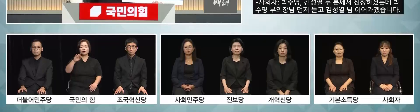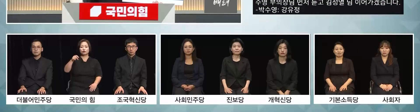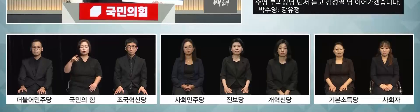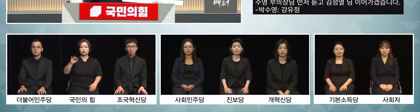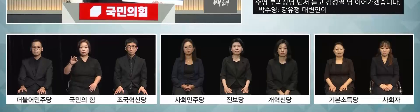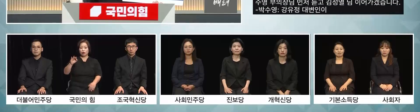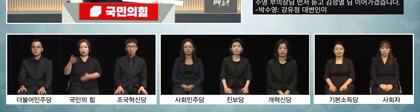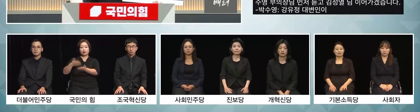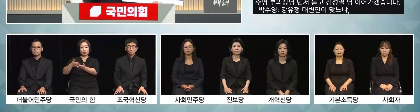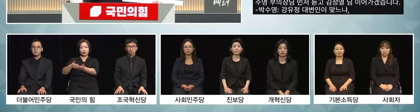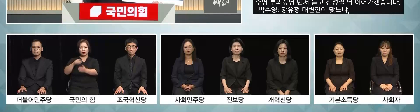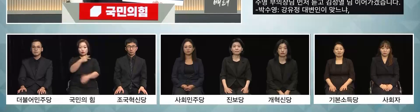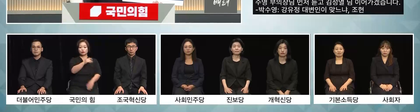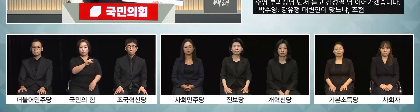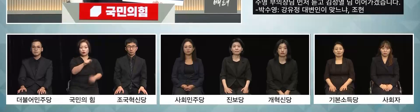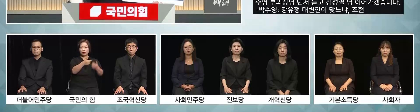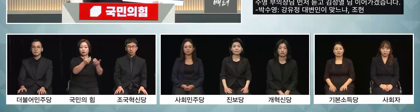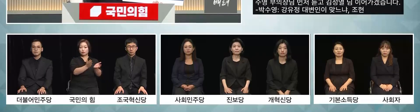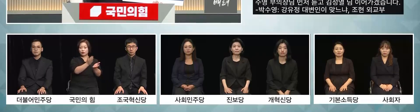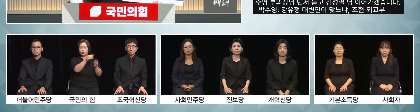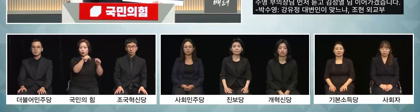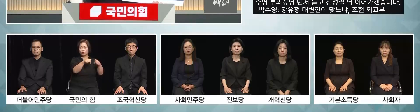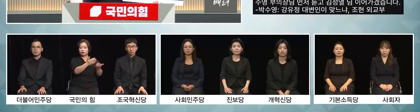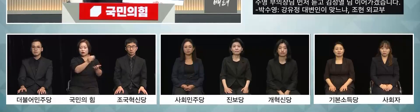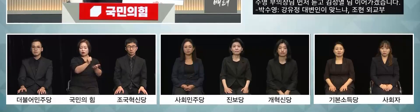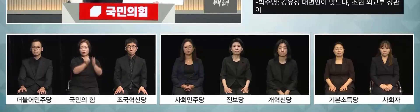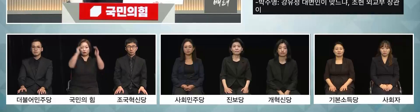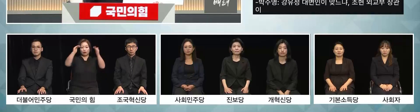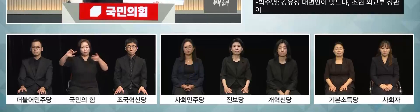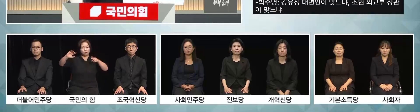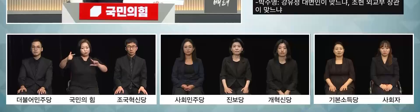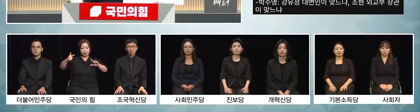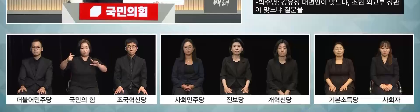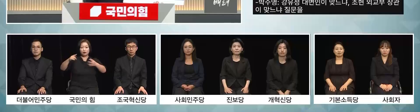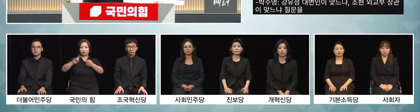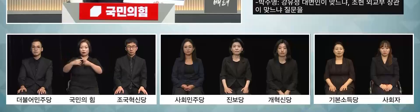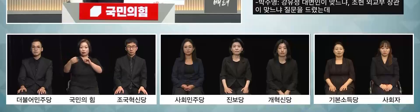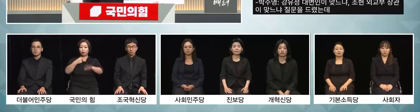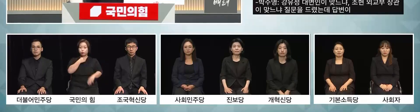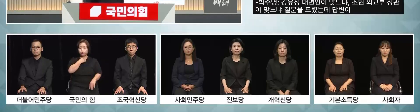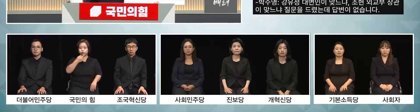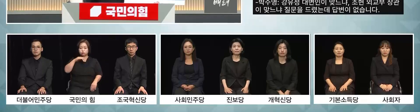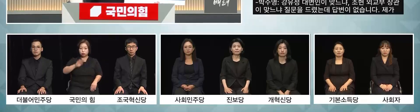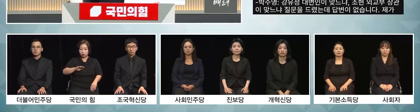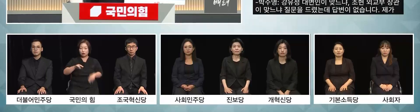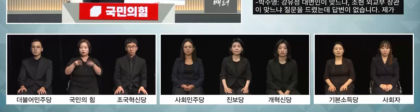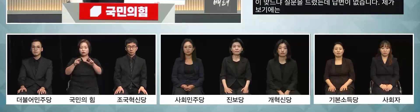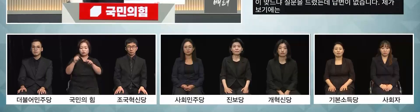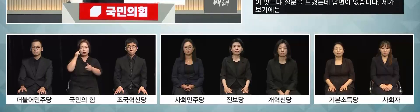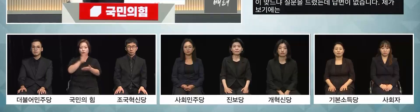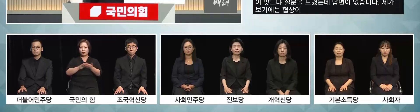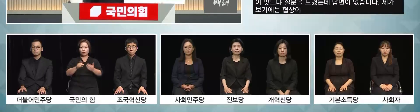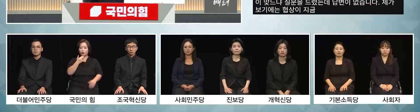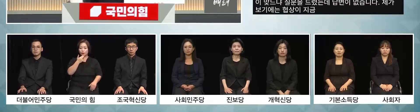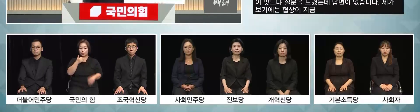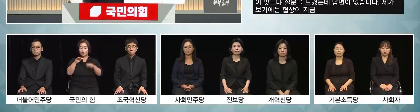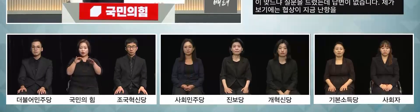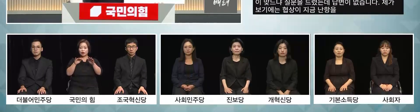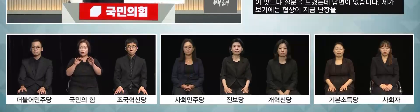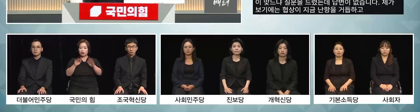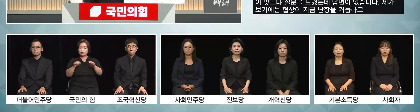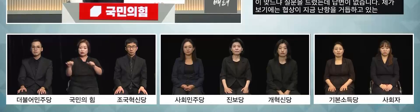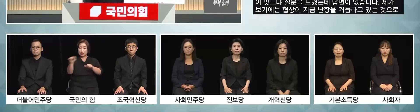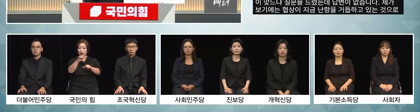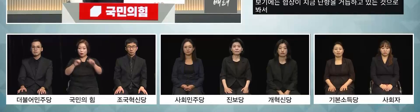맞느냐, 조현 외교부 장관이 맞느냐는 질문을 드렸는데 답변이 없으셨습니다. 제가 보기에는 협상이 지금 난항을 거듭하고 있는 거로